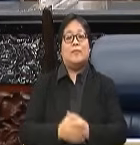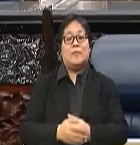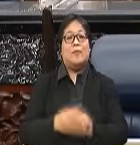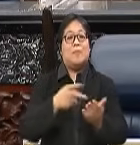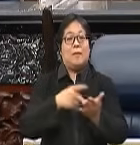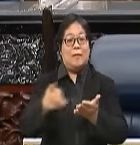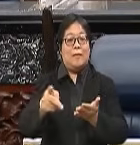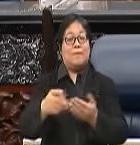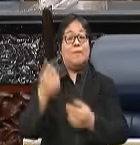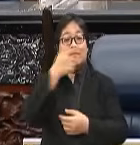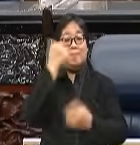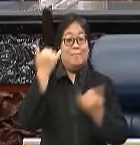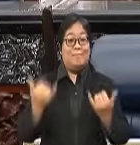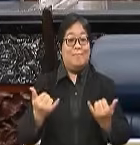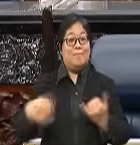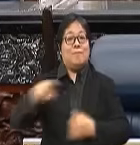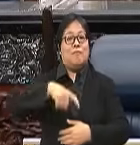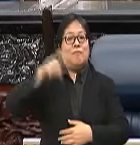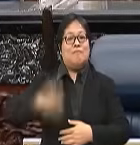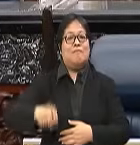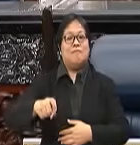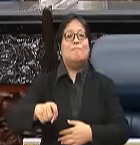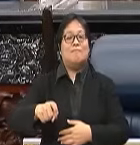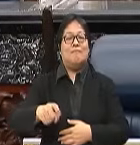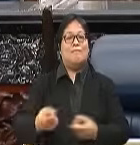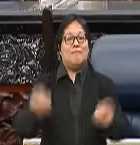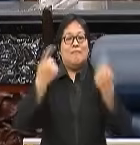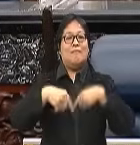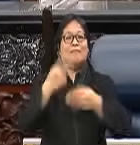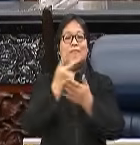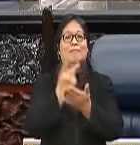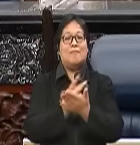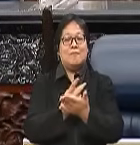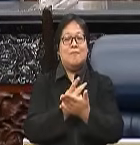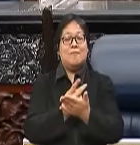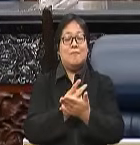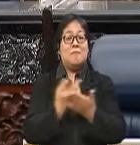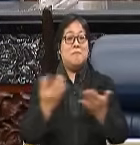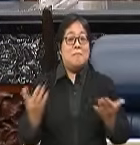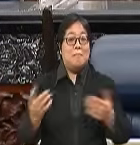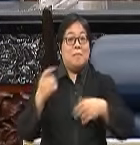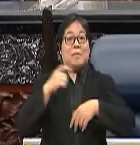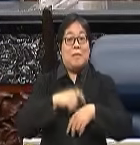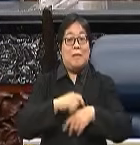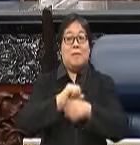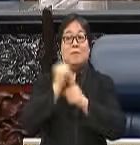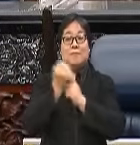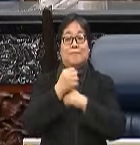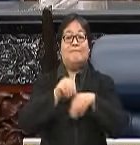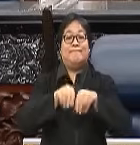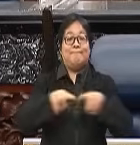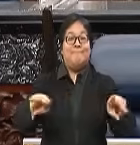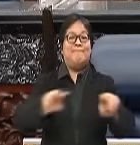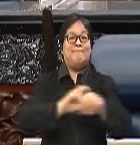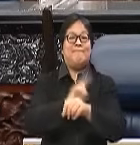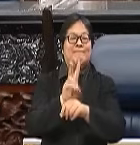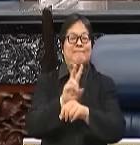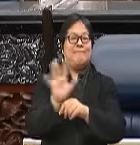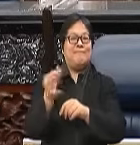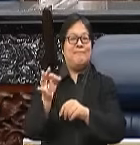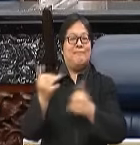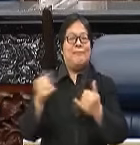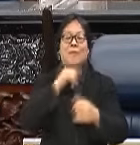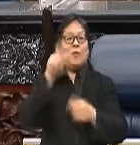pada bayaran sebab sekali ini diwajibkan mereka untuk Madrid khusus jadi sebab waktu keadaan pandemic ini maka Michael tak perlu